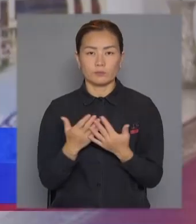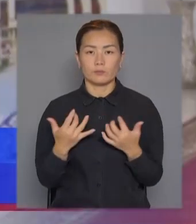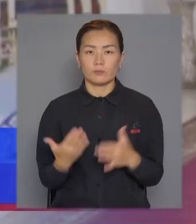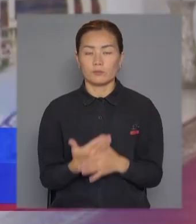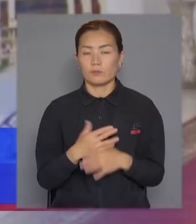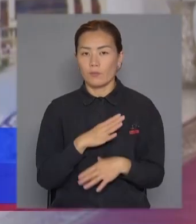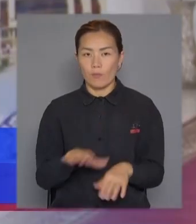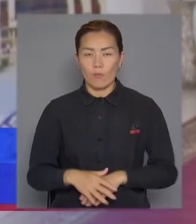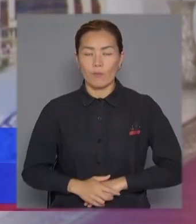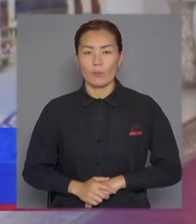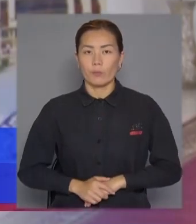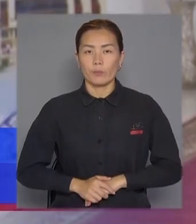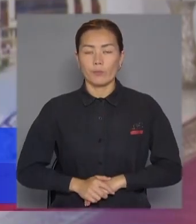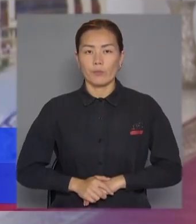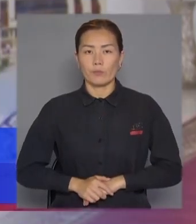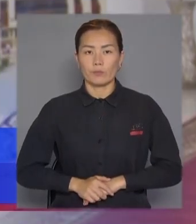көмектесті дейді.